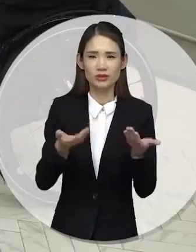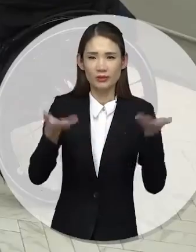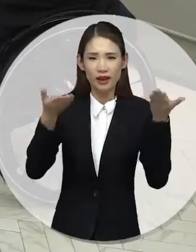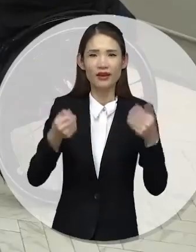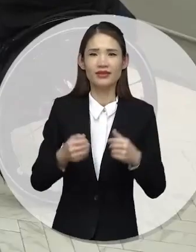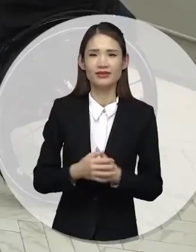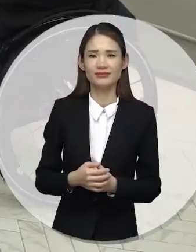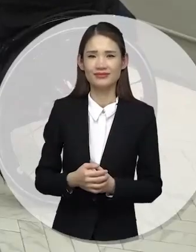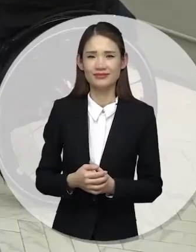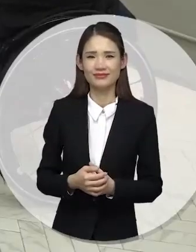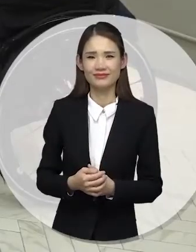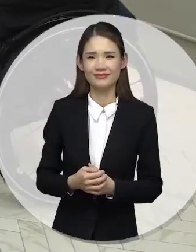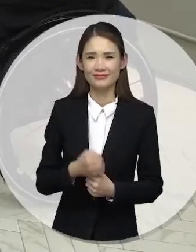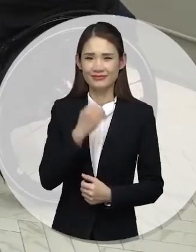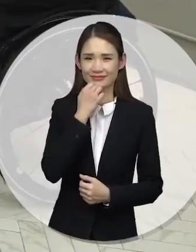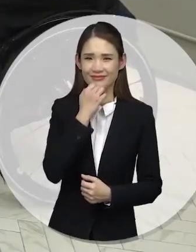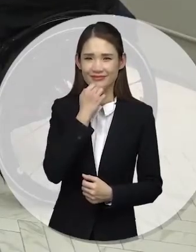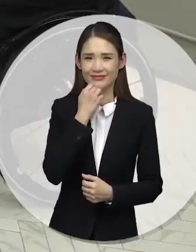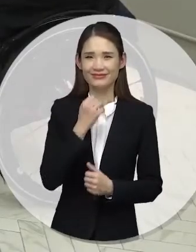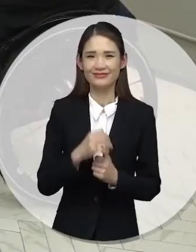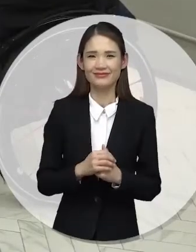올리죠.